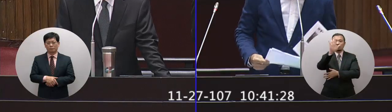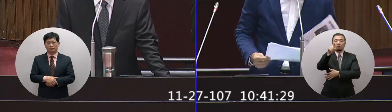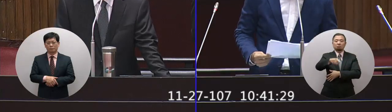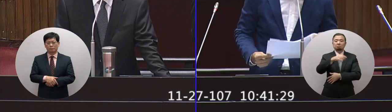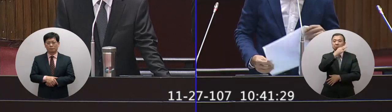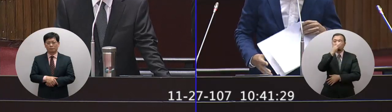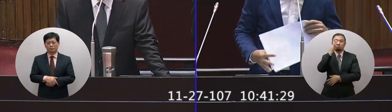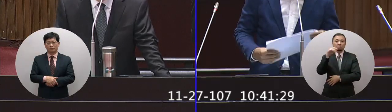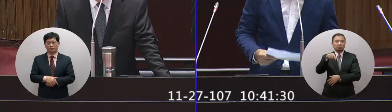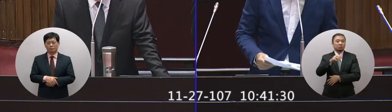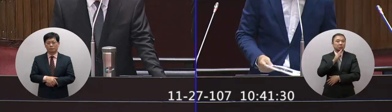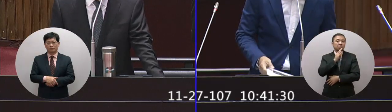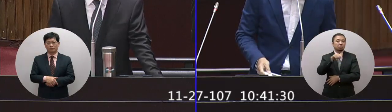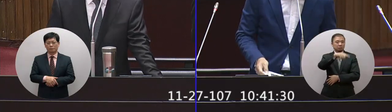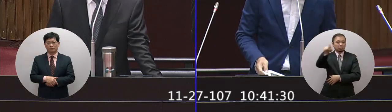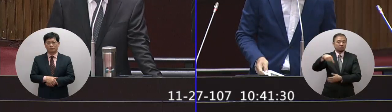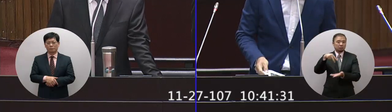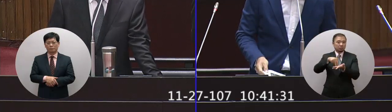是你的立场吗？